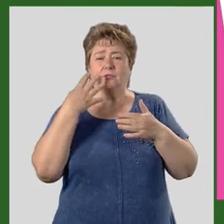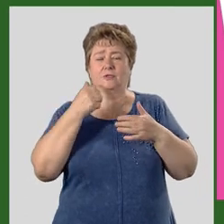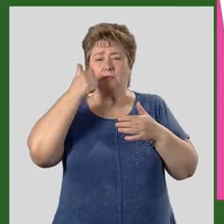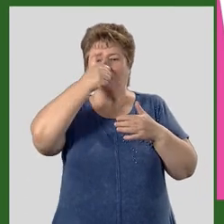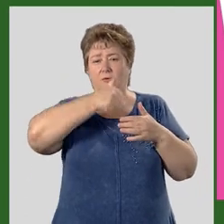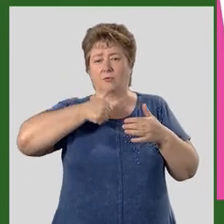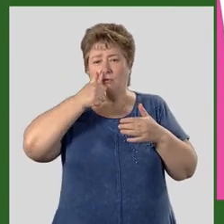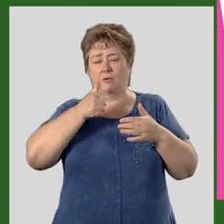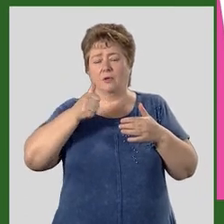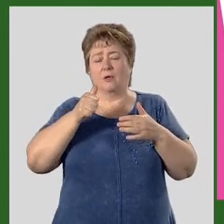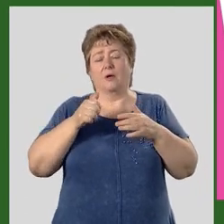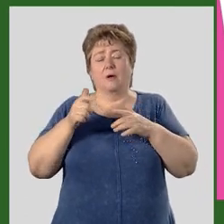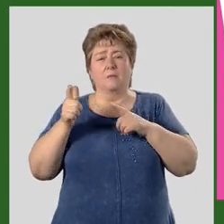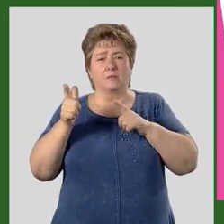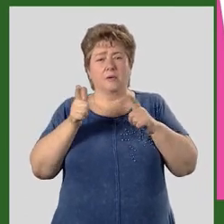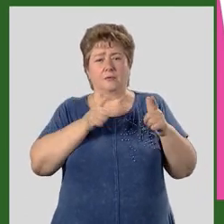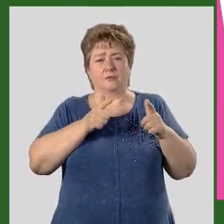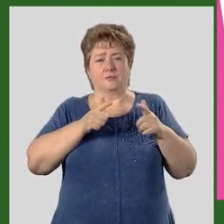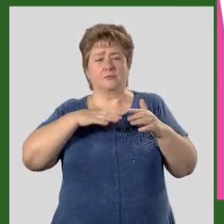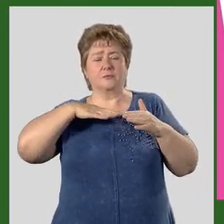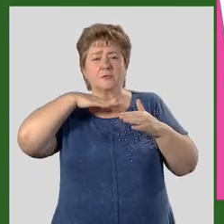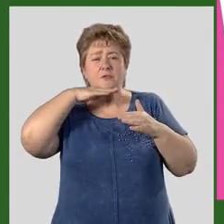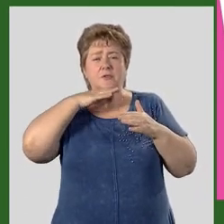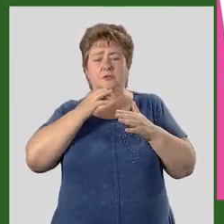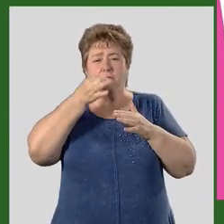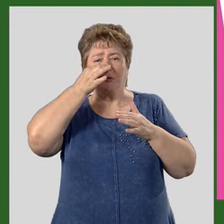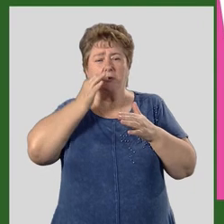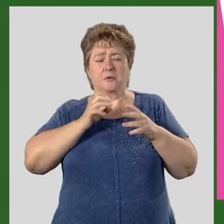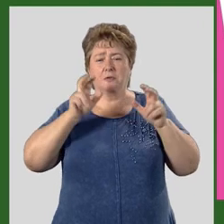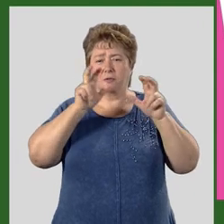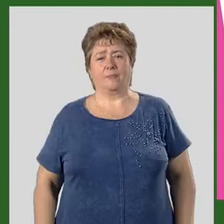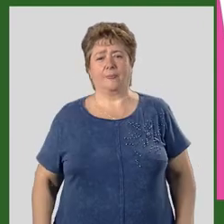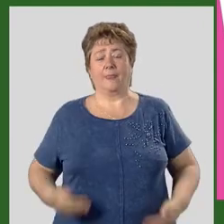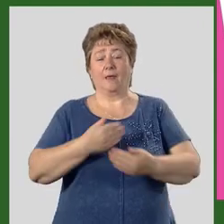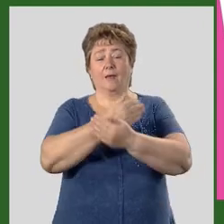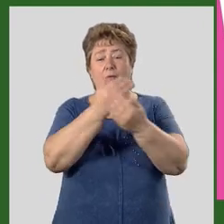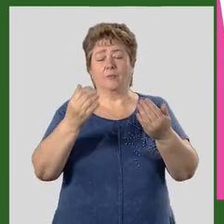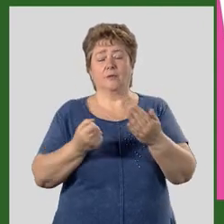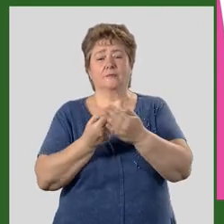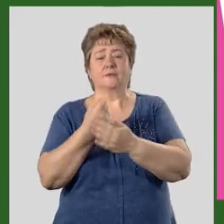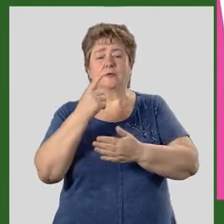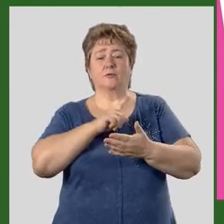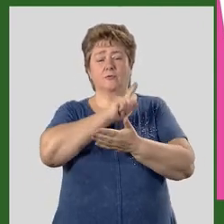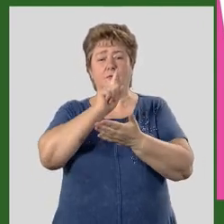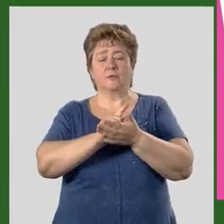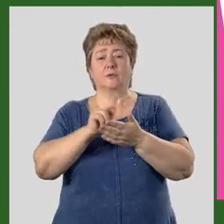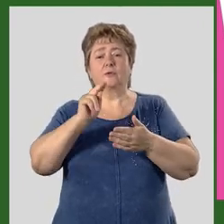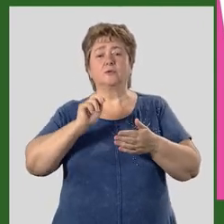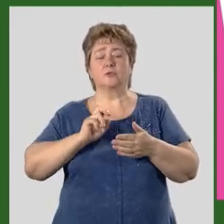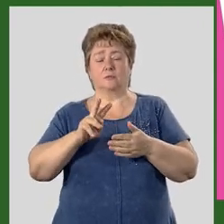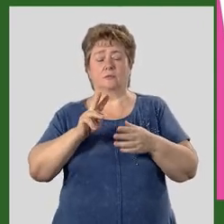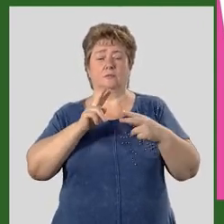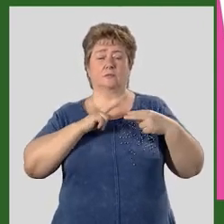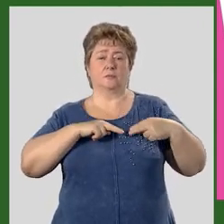24 года Алексей уже зрелый и достаточно опытный исследователь. Перед ним встает вопрос, чем